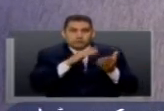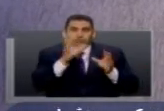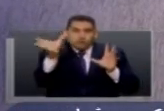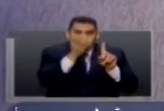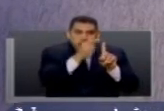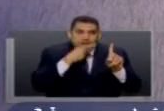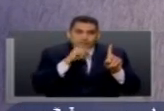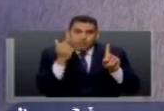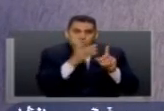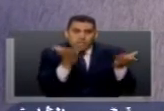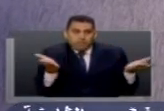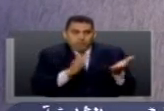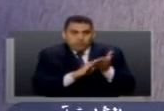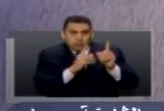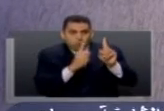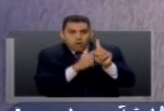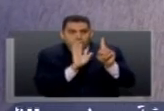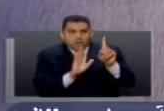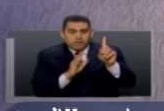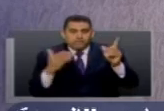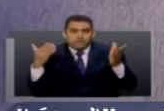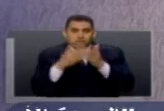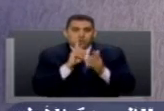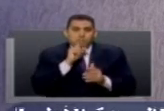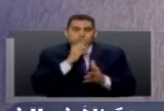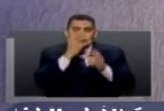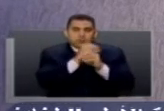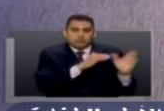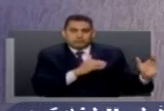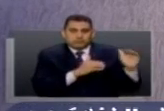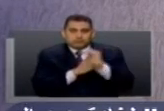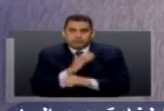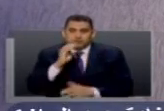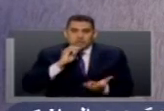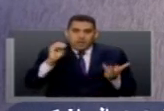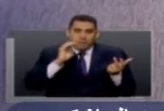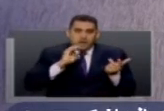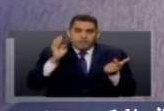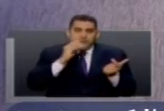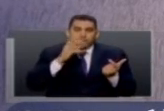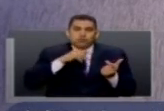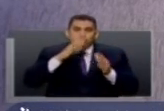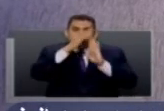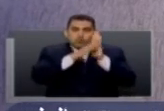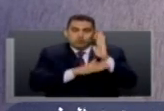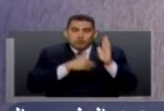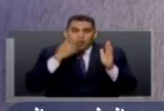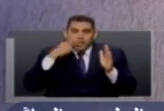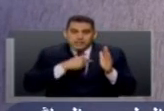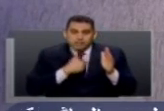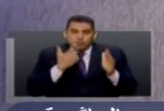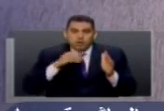فلان ابدا فاجابهم النبي صلى الله عليه واله وسلم على الاسئله كما جاء في سوره الكهف الاسئله التي